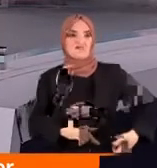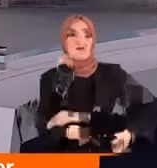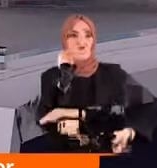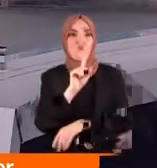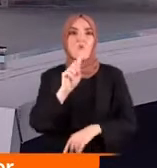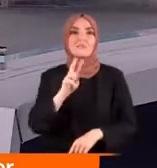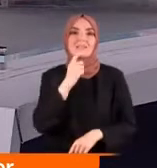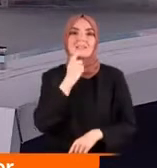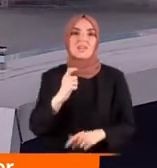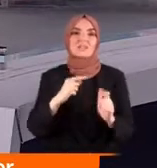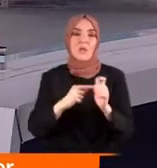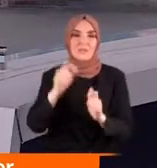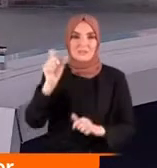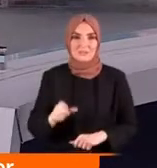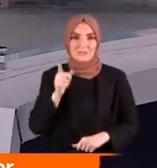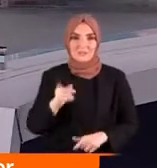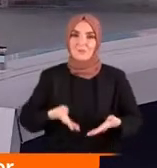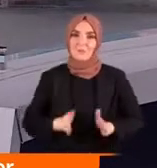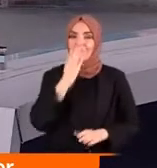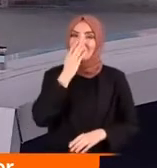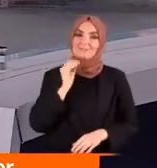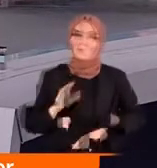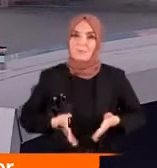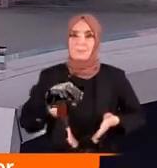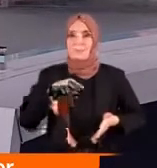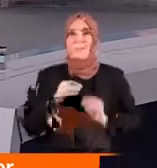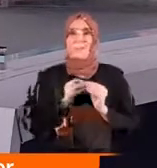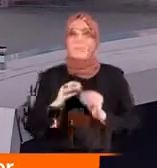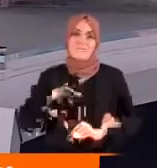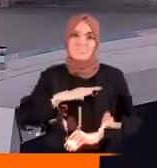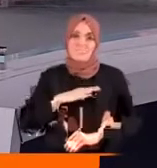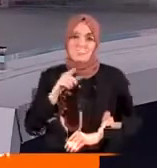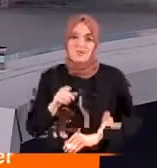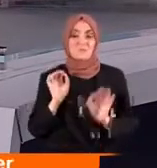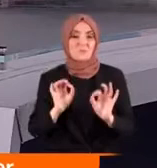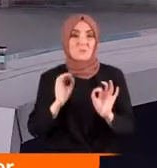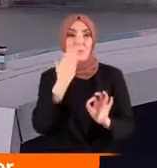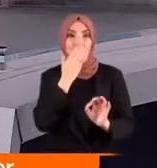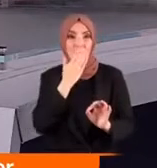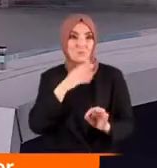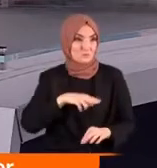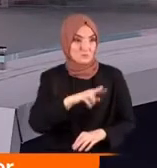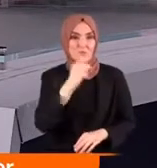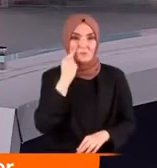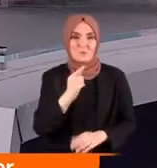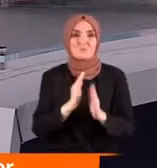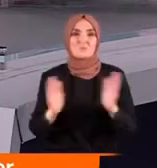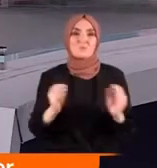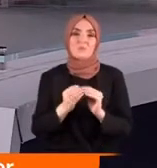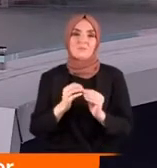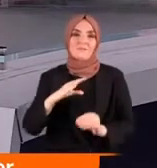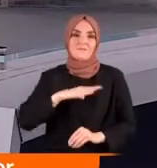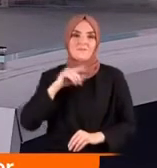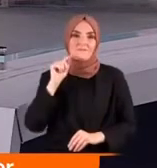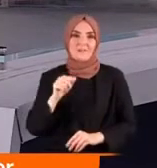Atar doğuştan yürüme güçlüğü çekiyor. Özellikle de okula gidip gelirken büyük sıkıntı yaşıyordu. Ecem'in imdadına İskenderun İlçe